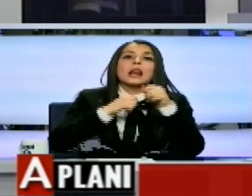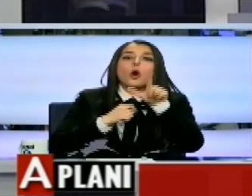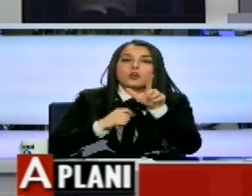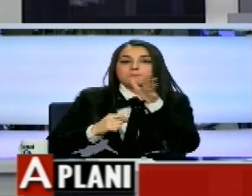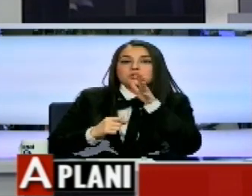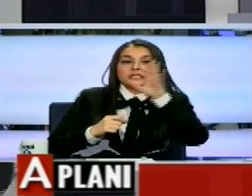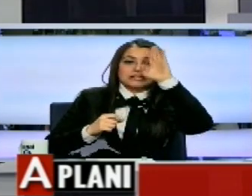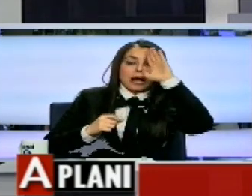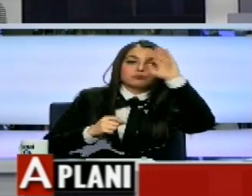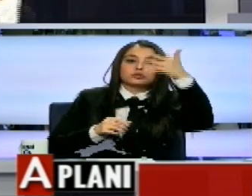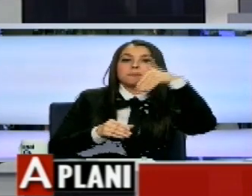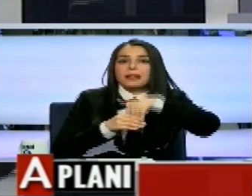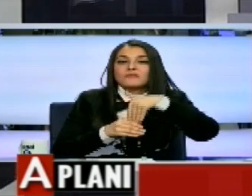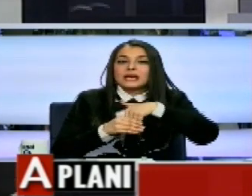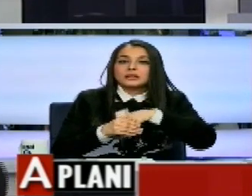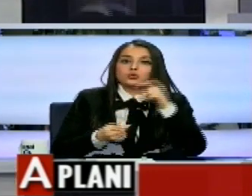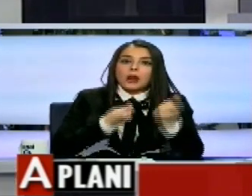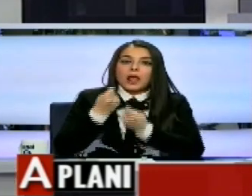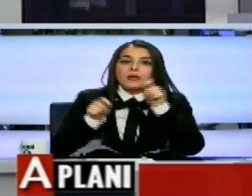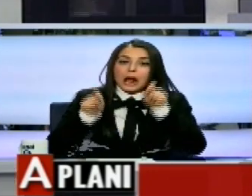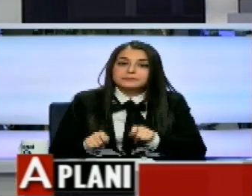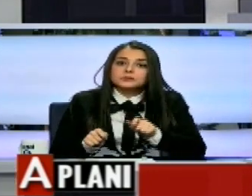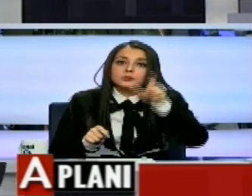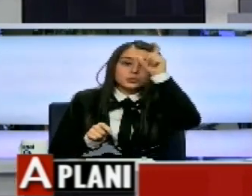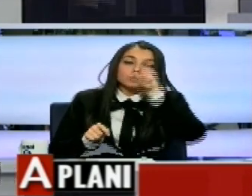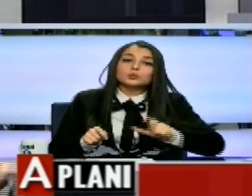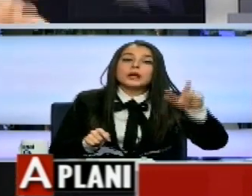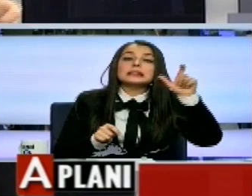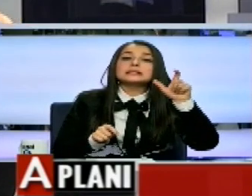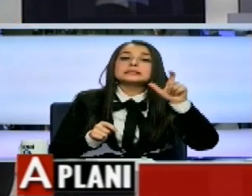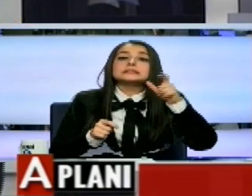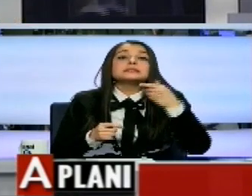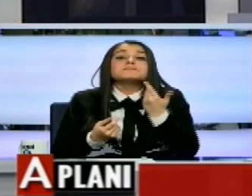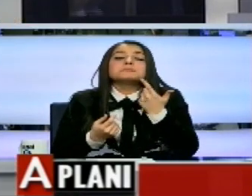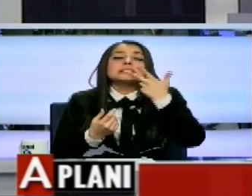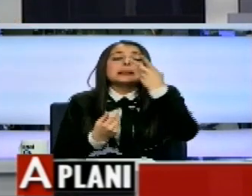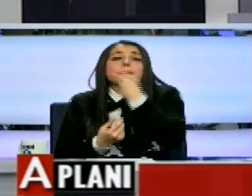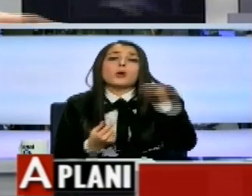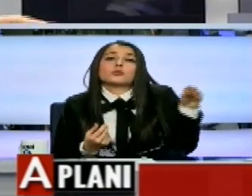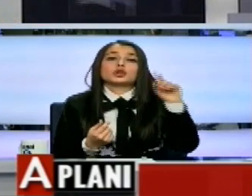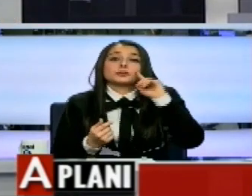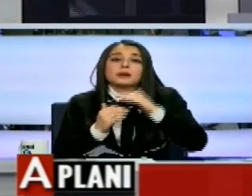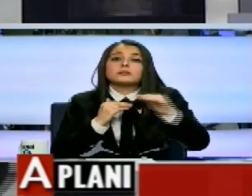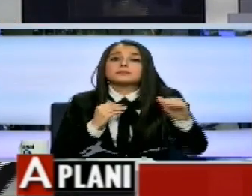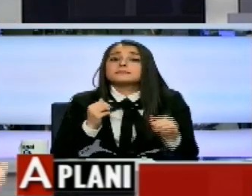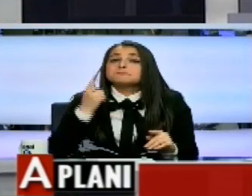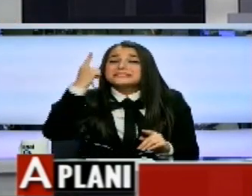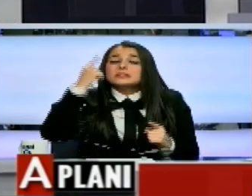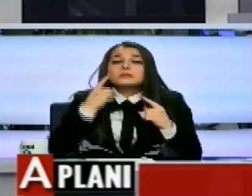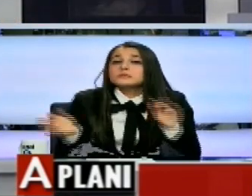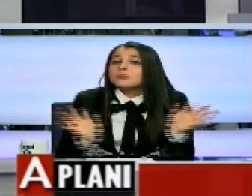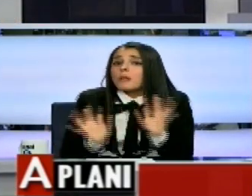İstanbul milletvekili olarak görev yaptı. Türkiye'de sayıları 2 milyon olan işitme engellilerin daha henüz maalesef ki